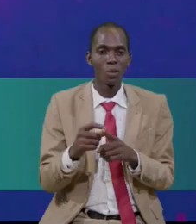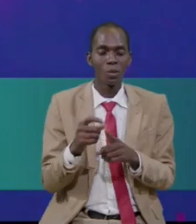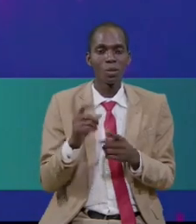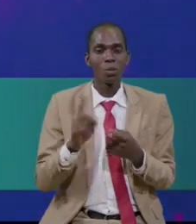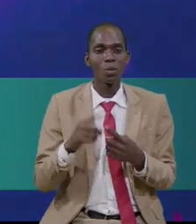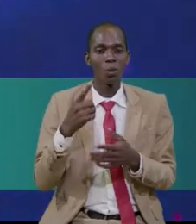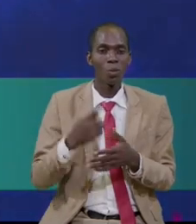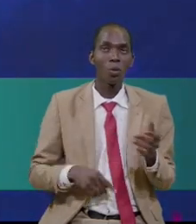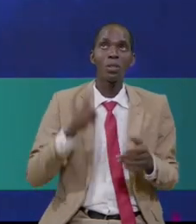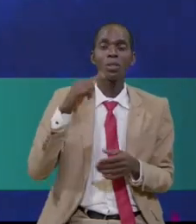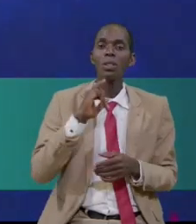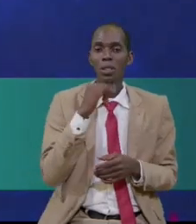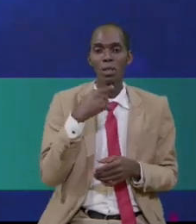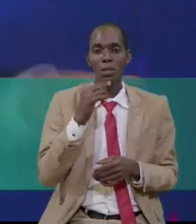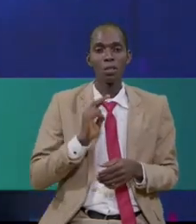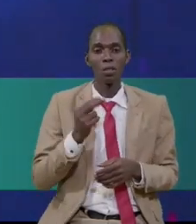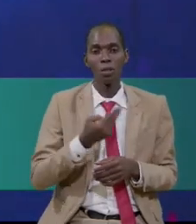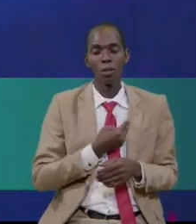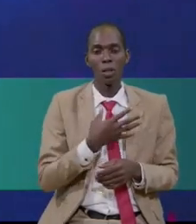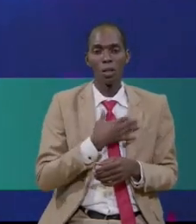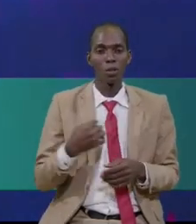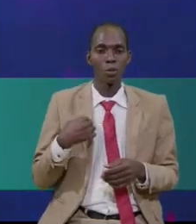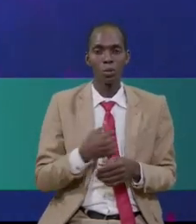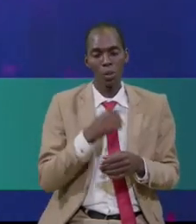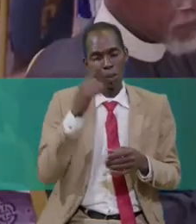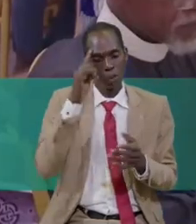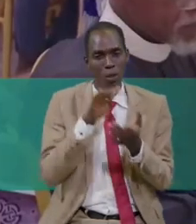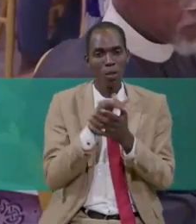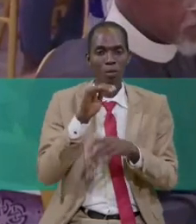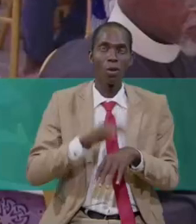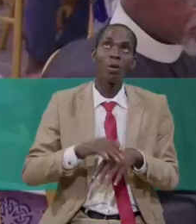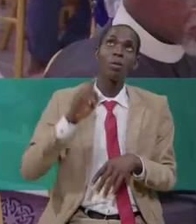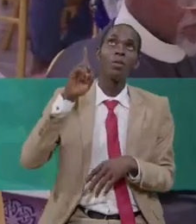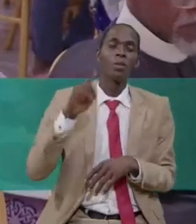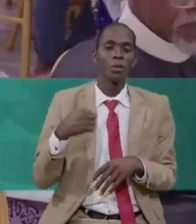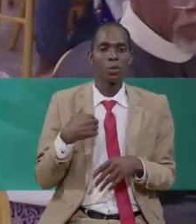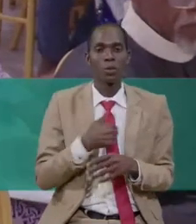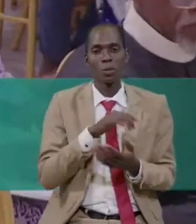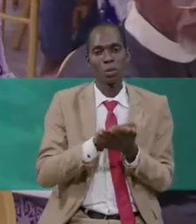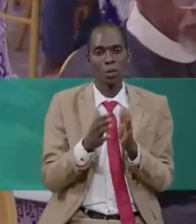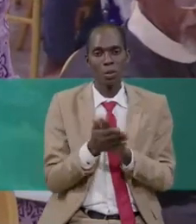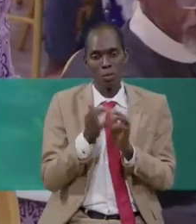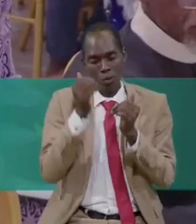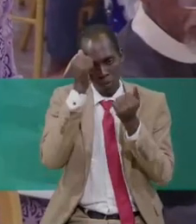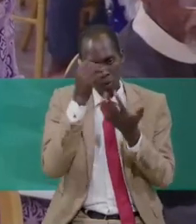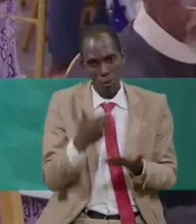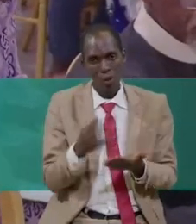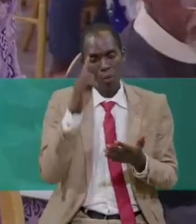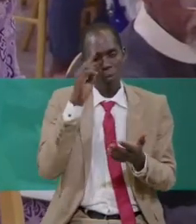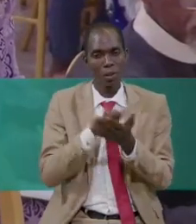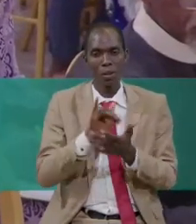nous dit, et nous croyons en lui. Nous devenons donc des fils